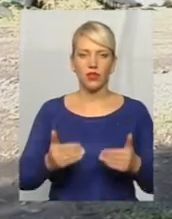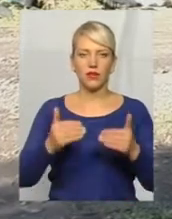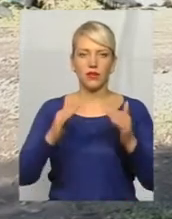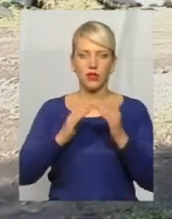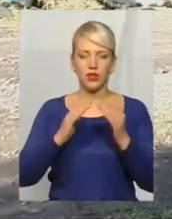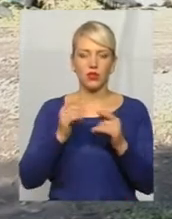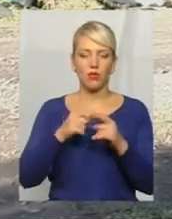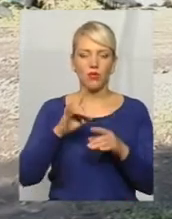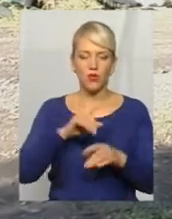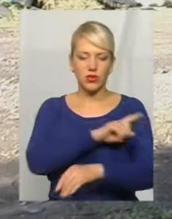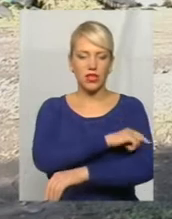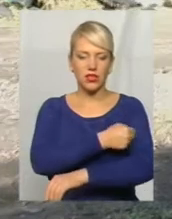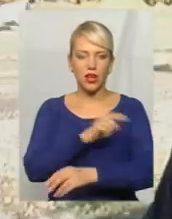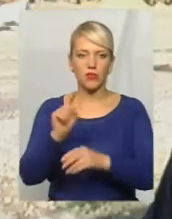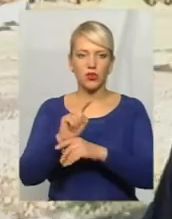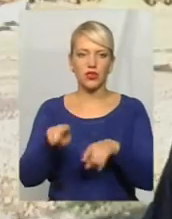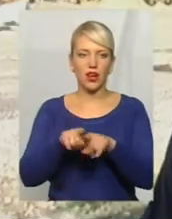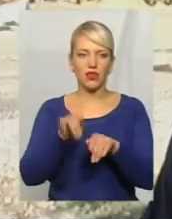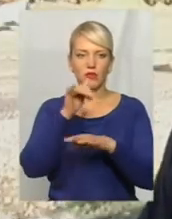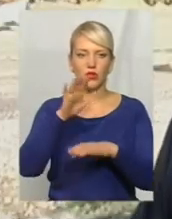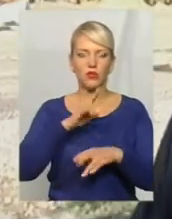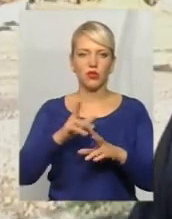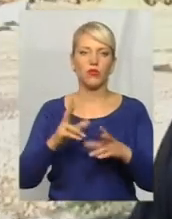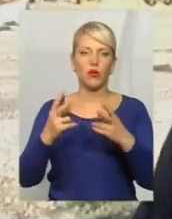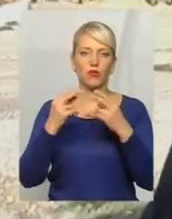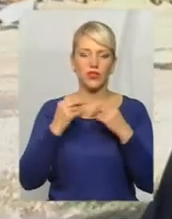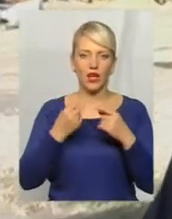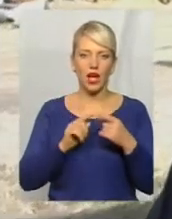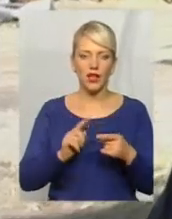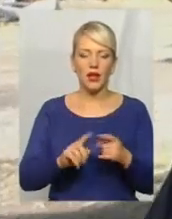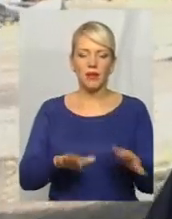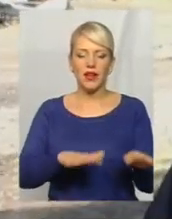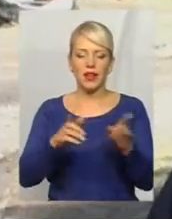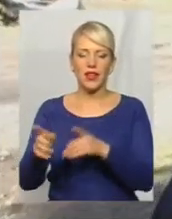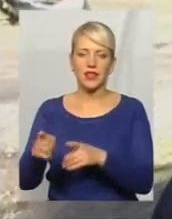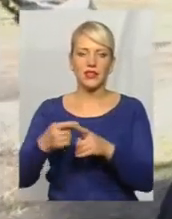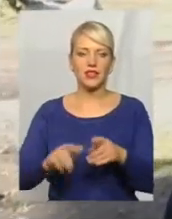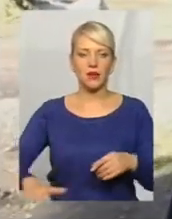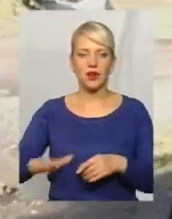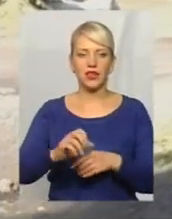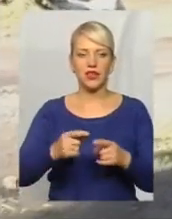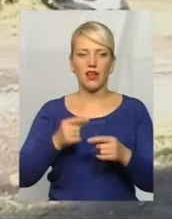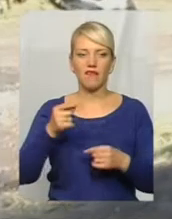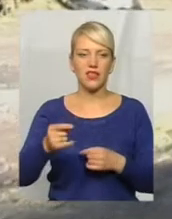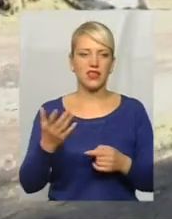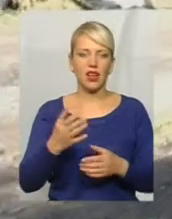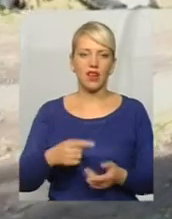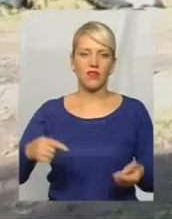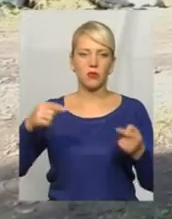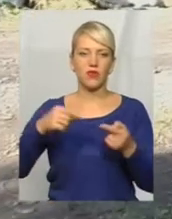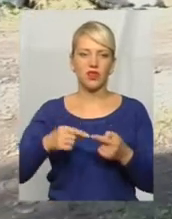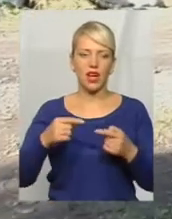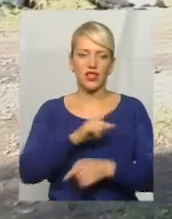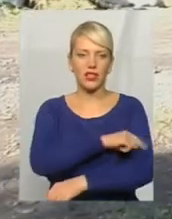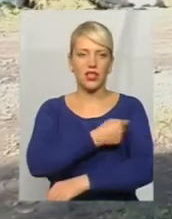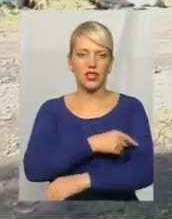нормах воно не повинно бути так. Пообіцяли перенести в оцей от майданчик на відстань, яка відповідає санітарним нормам.